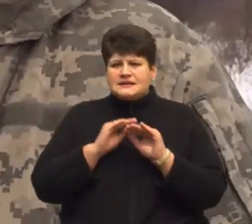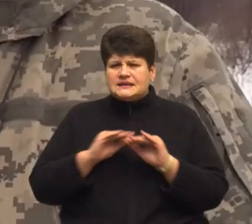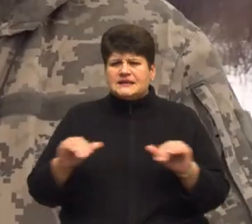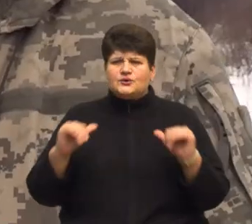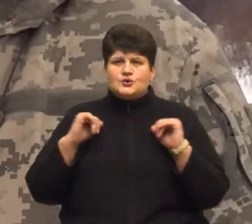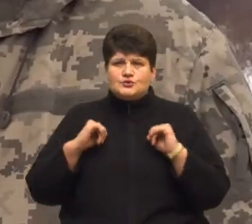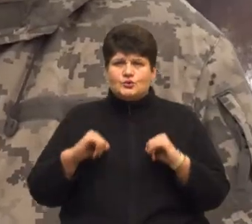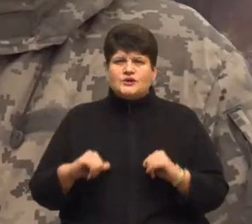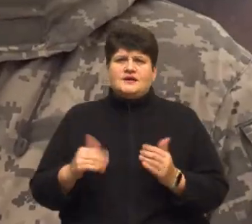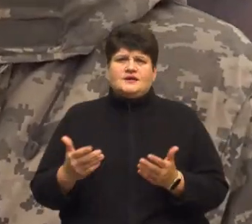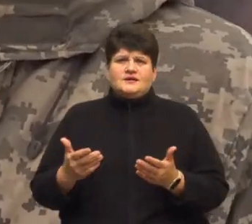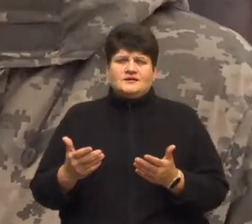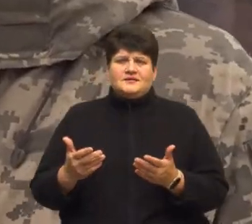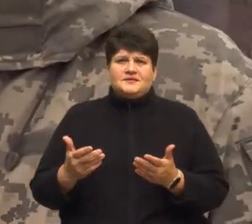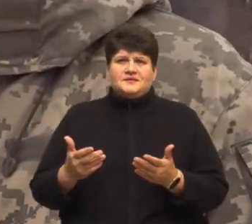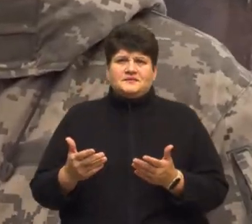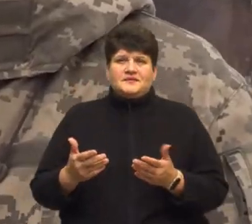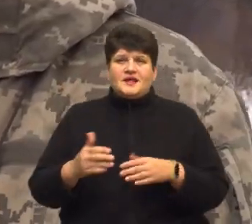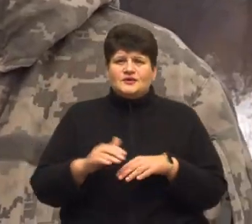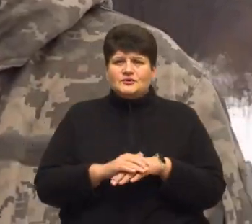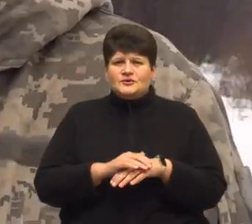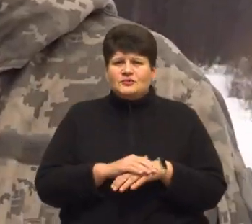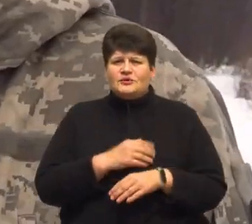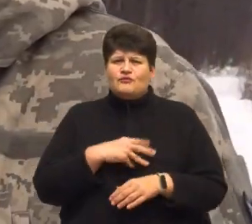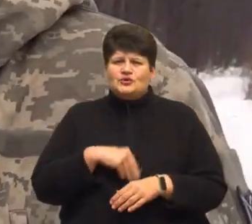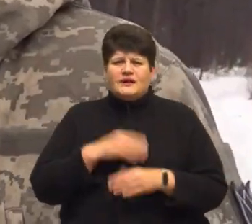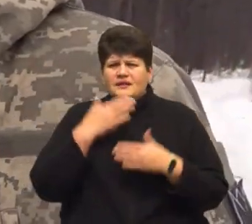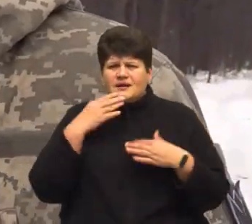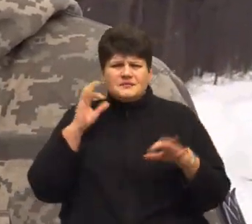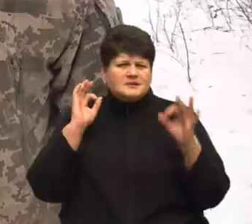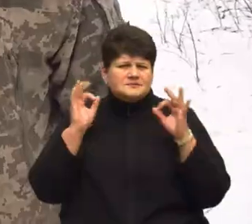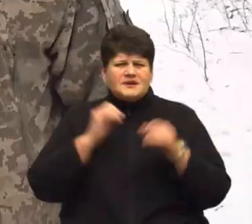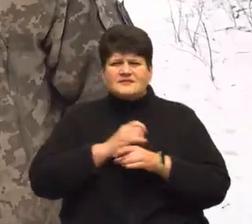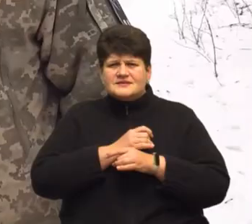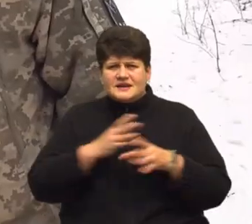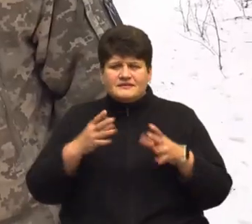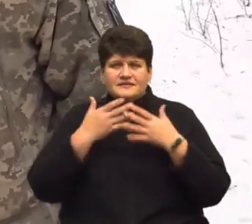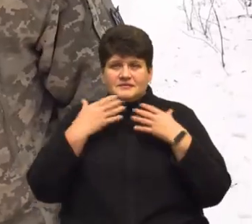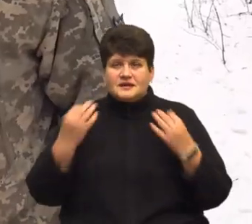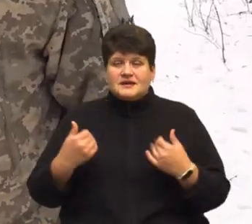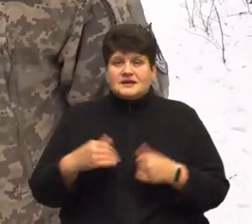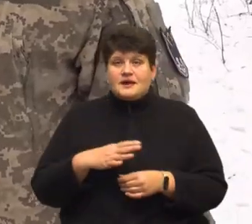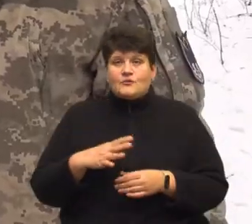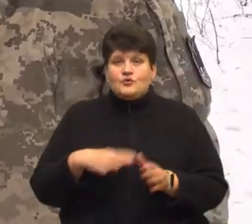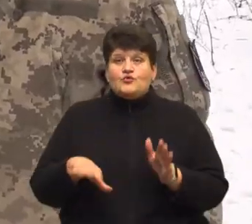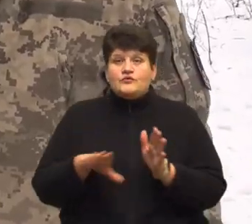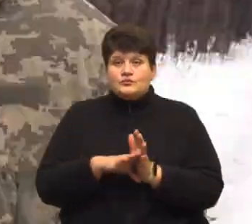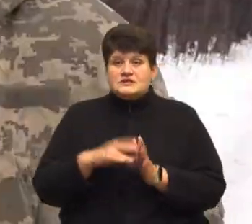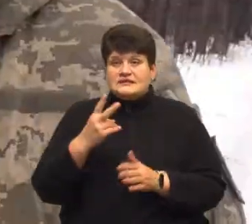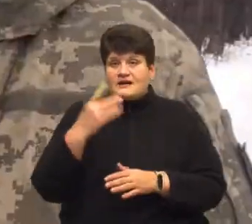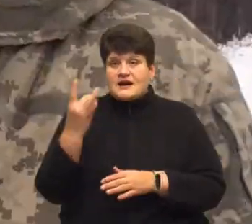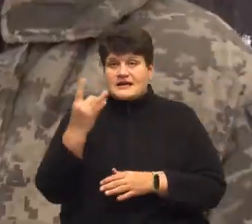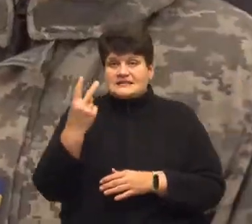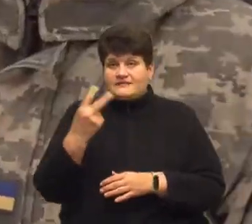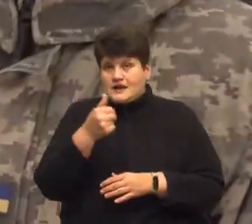як кажуть добре на душі що немає ні звуків взривів Ні прильотів я був в відпустці два рази за два роки